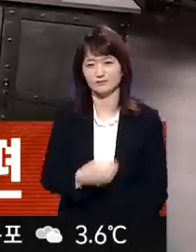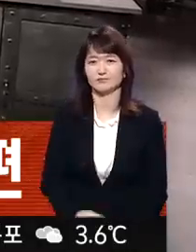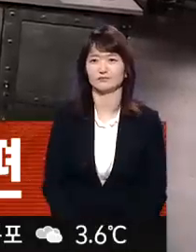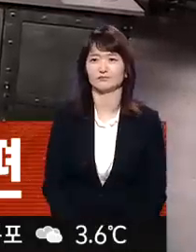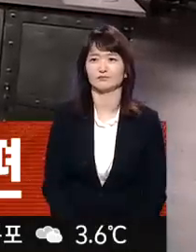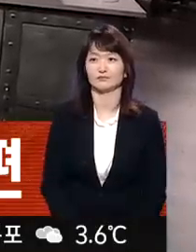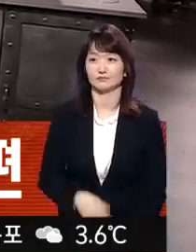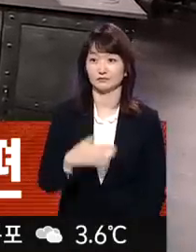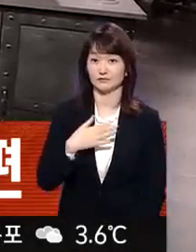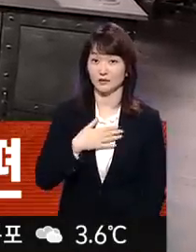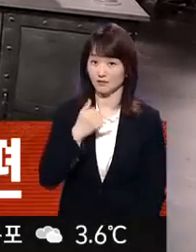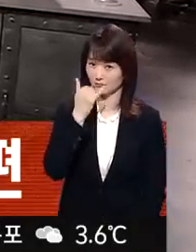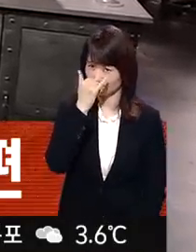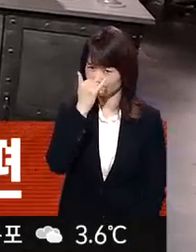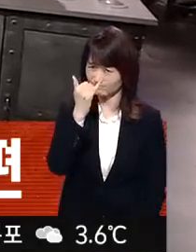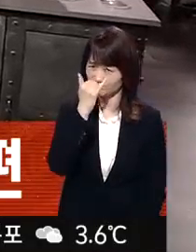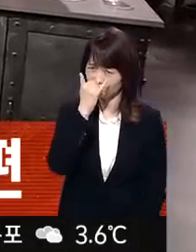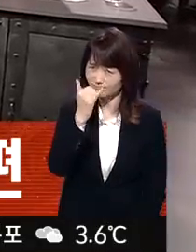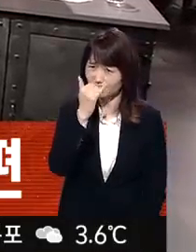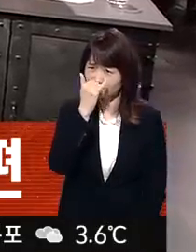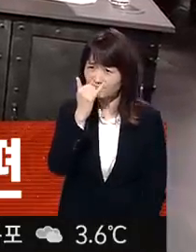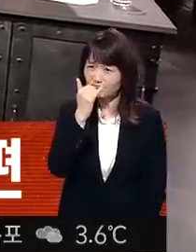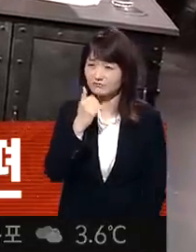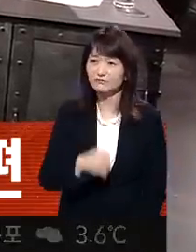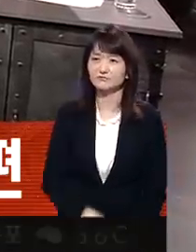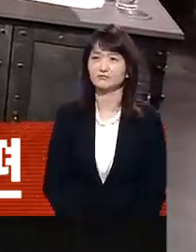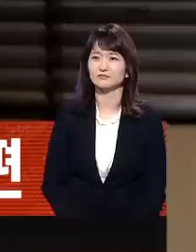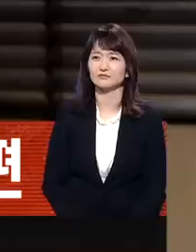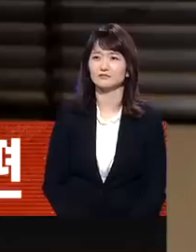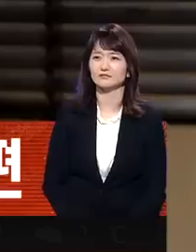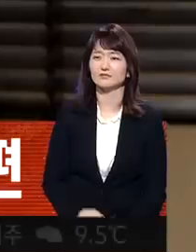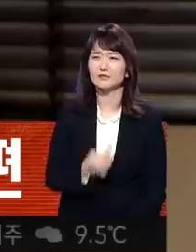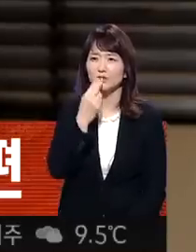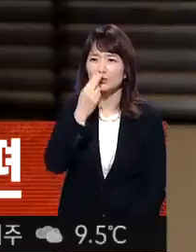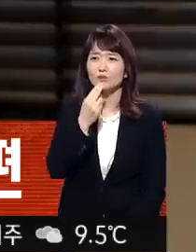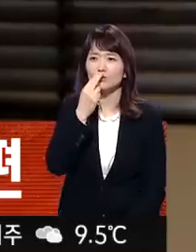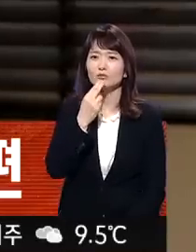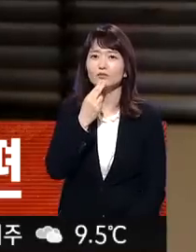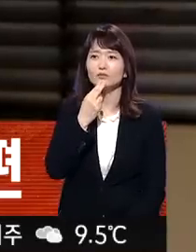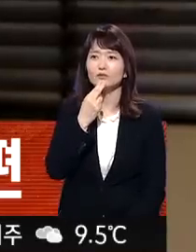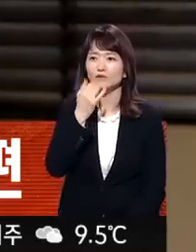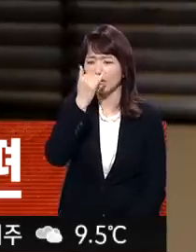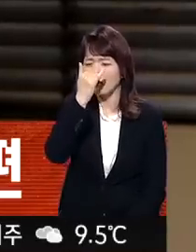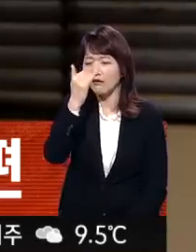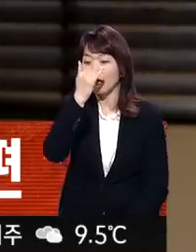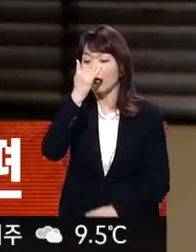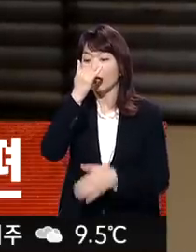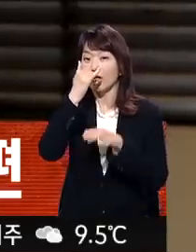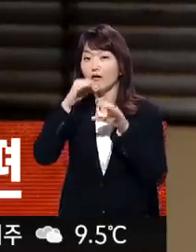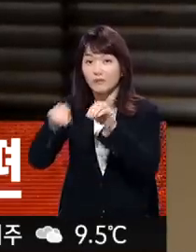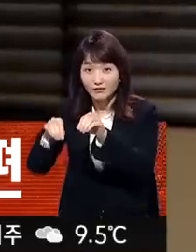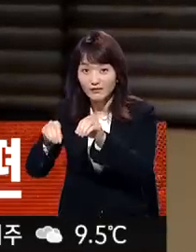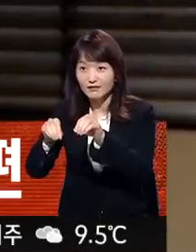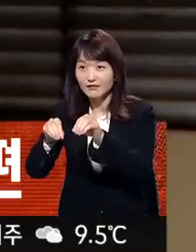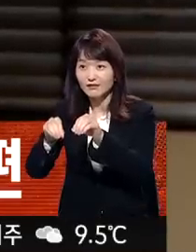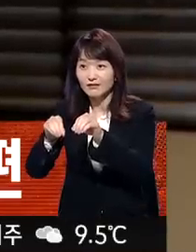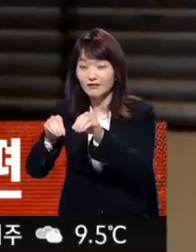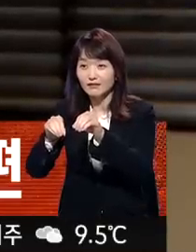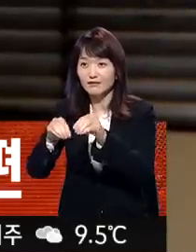코는 골긴 고는데 약간 무호흡 같이 코를 골다가 멈춥니다.